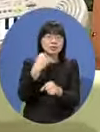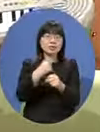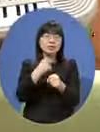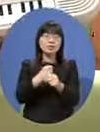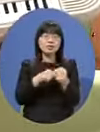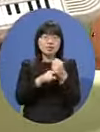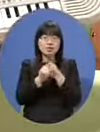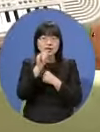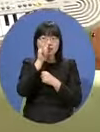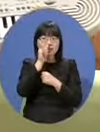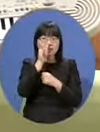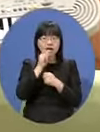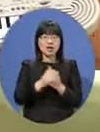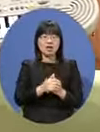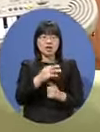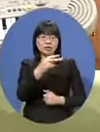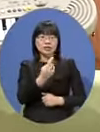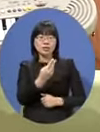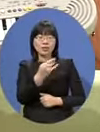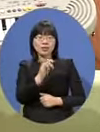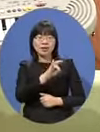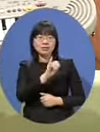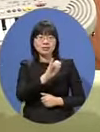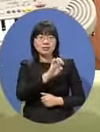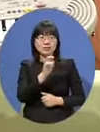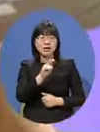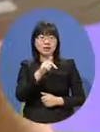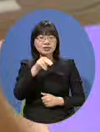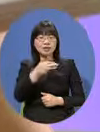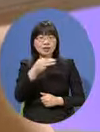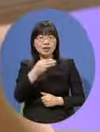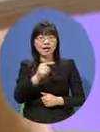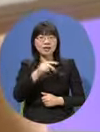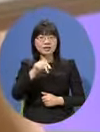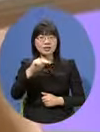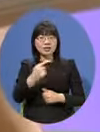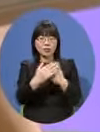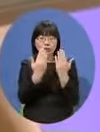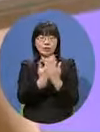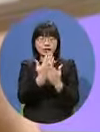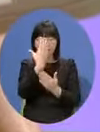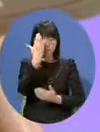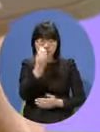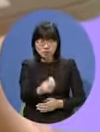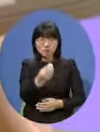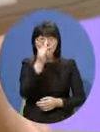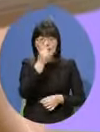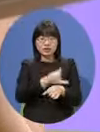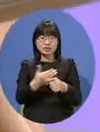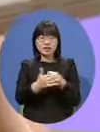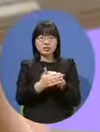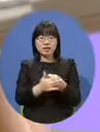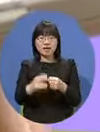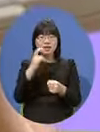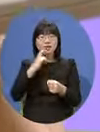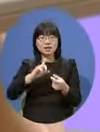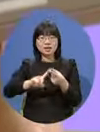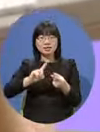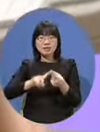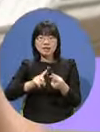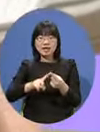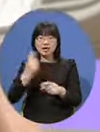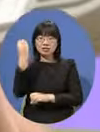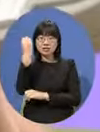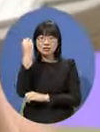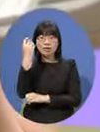이유는 피아노에 이렇게 도레미파솔라시도가 다 한눈에 보이기 때문에 그렇죠. 우리 아이들에게 보면 어떻게 보면 음악에 대한